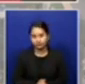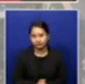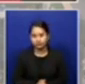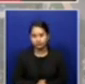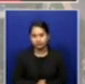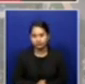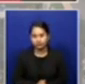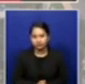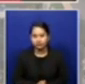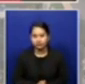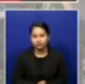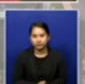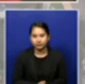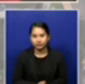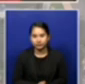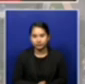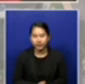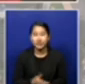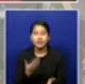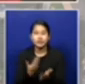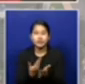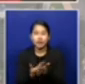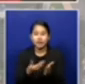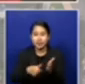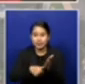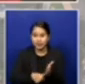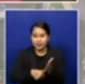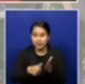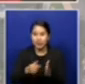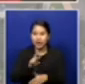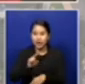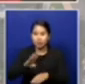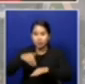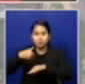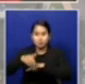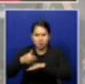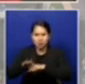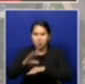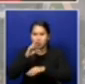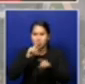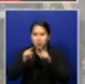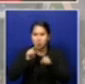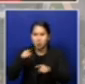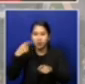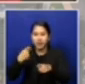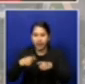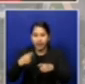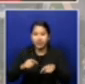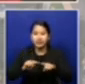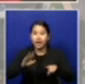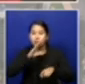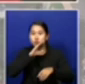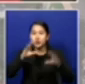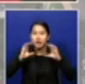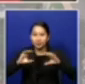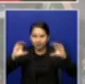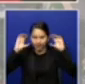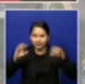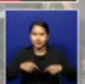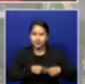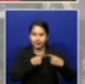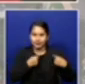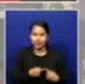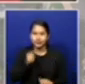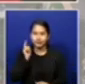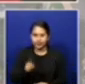จะคุยได้ง่ายแต่ว่านอกระบบอาจจะยากสักหน่อยแต่ถ้ารัฐบาลมีความจริงใจ